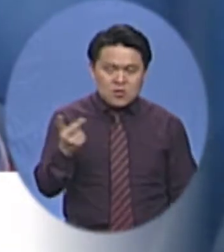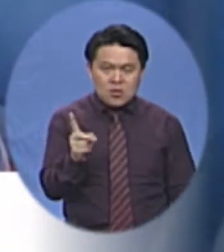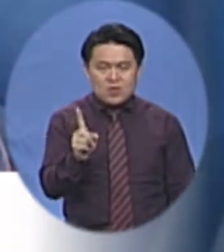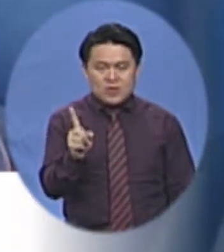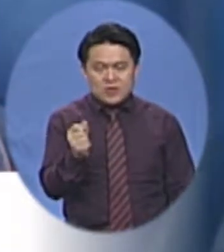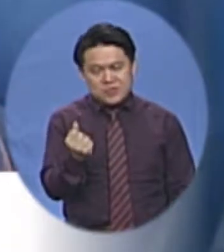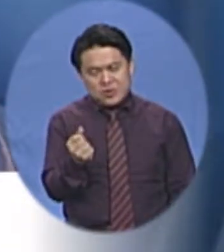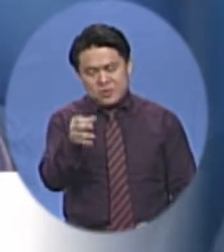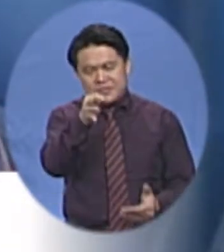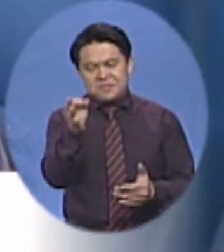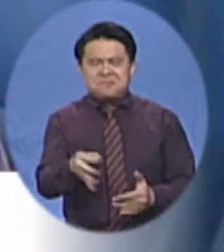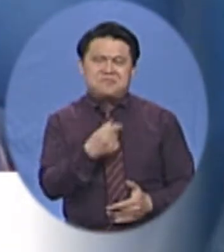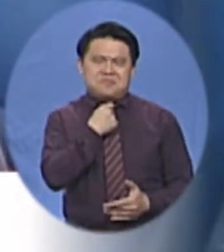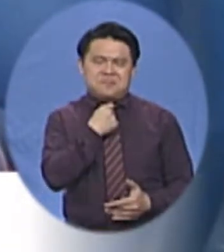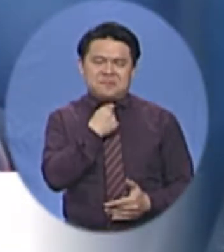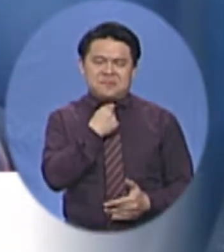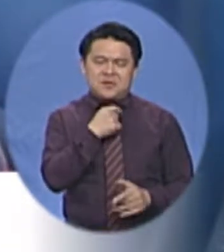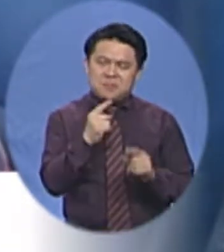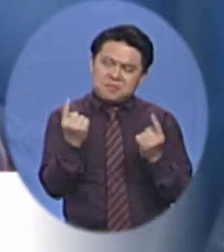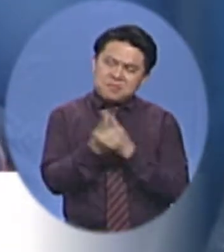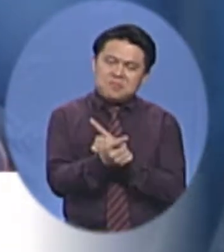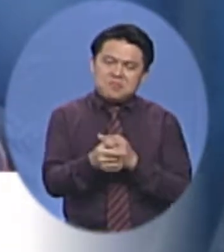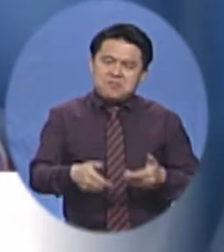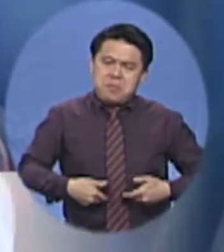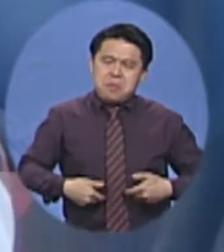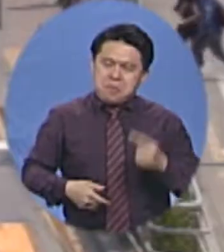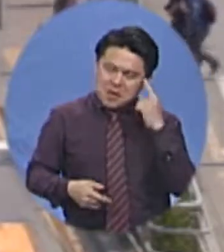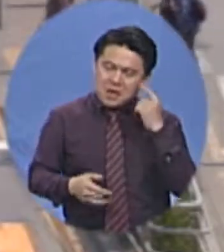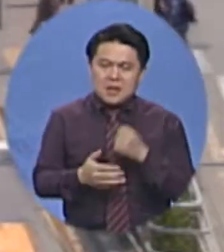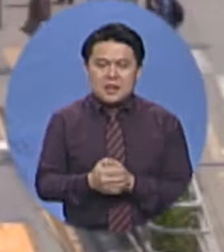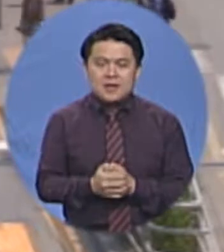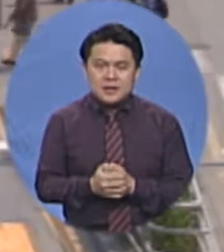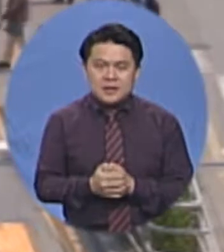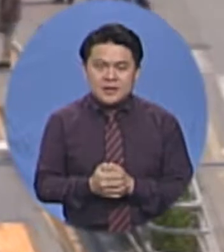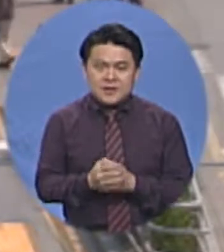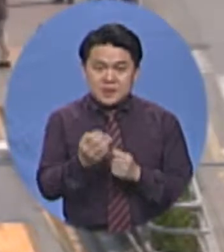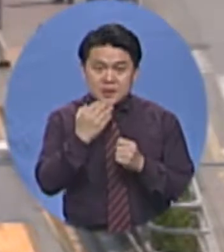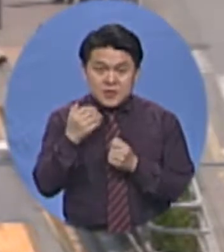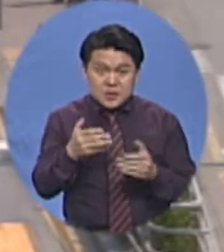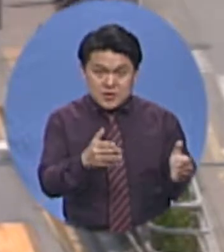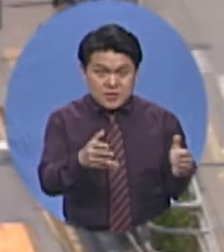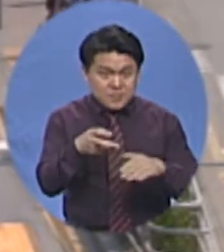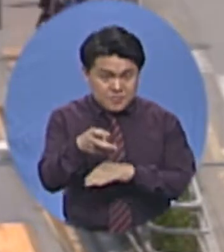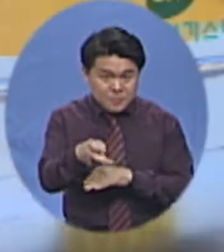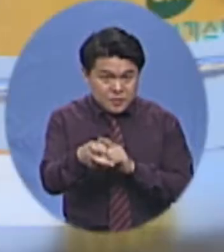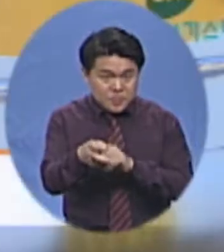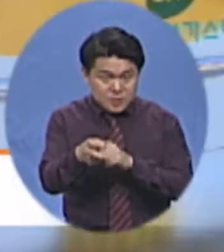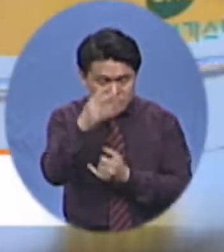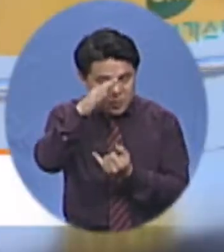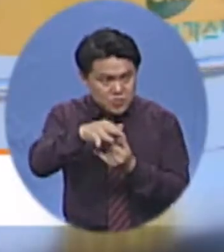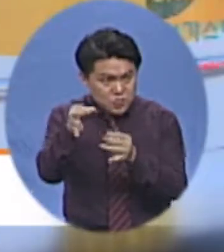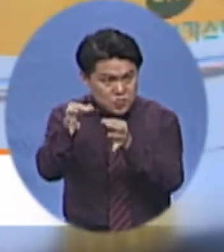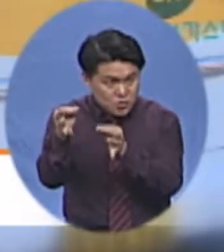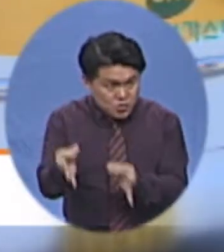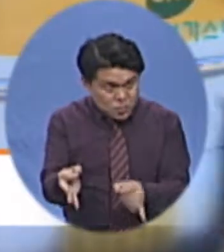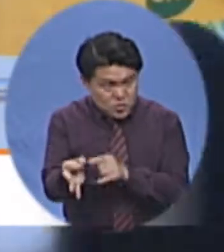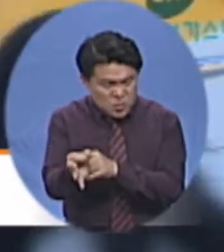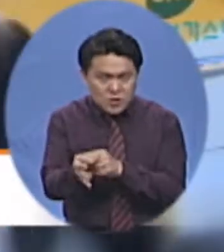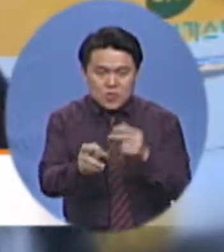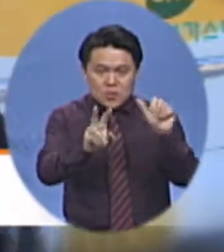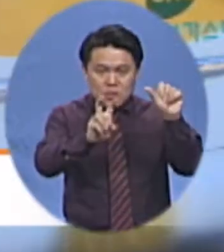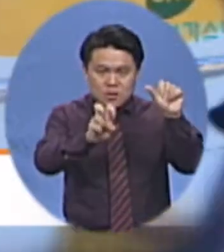받거나 어느 정도는 그냥 좀 개선되었으면 좋겠다 생각해요. 경기도 시내버스 청소년 요금 할인율이 오는